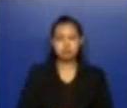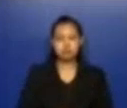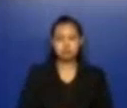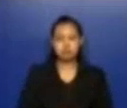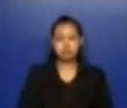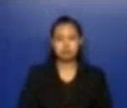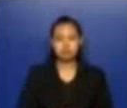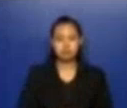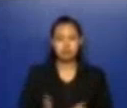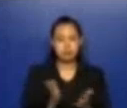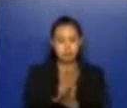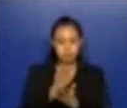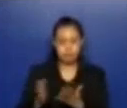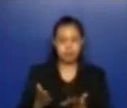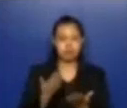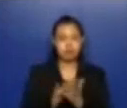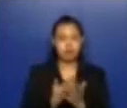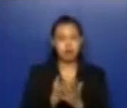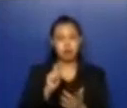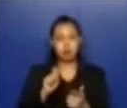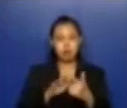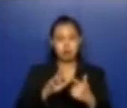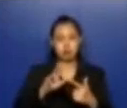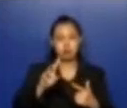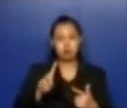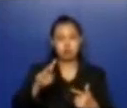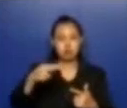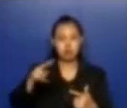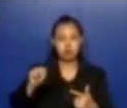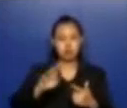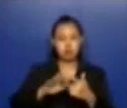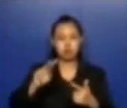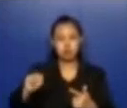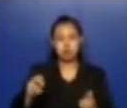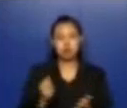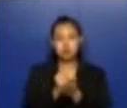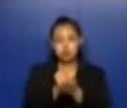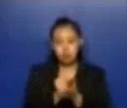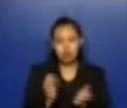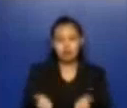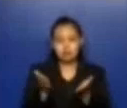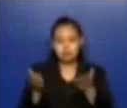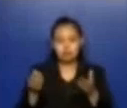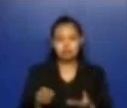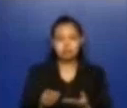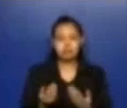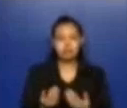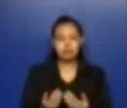ประเภทของเงินอุดหนุนต่างๆที่ทางรัฐบาลจัดสรรให้กับองค์กรปกครองส่วนท้องถิ่น